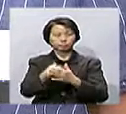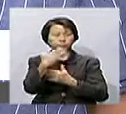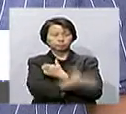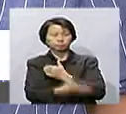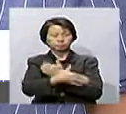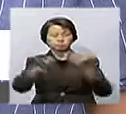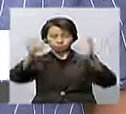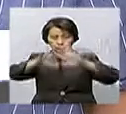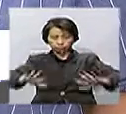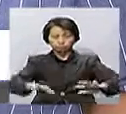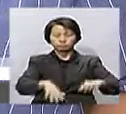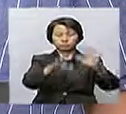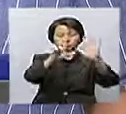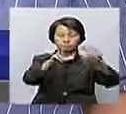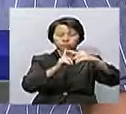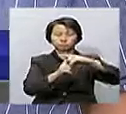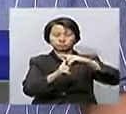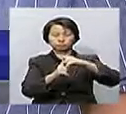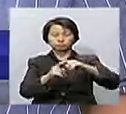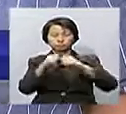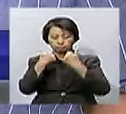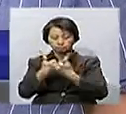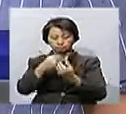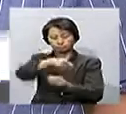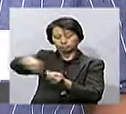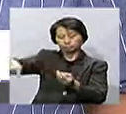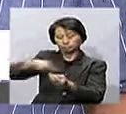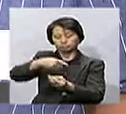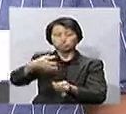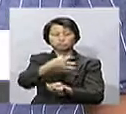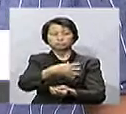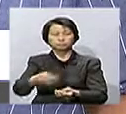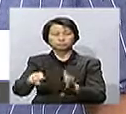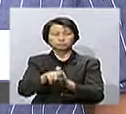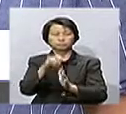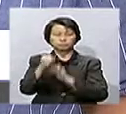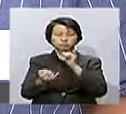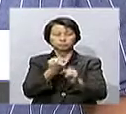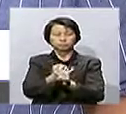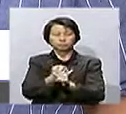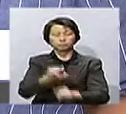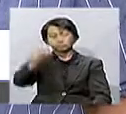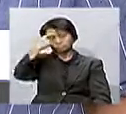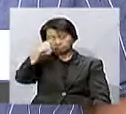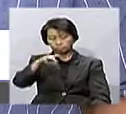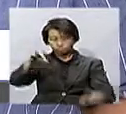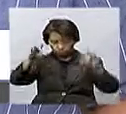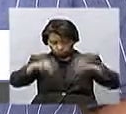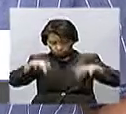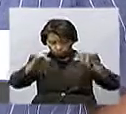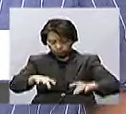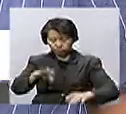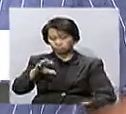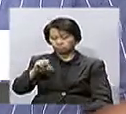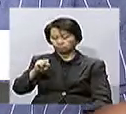ASEAN, 8 negara plus, agensi serantau dan antara bangsa bagi menguji prosedur